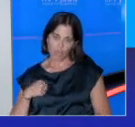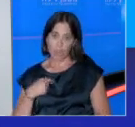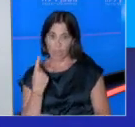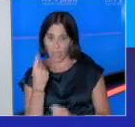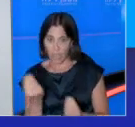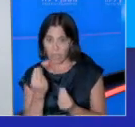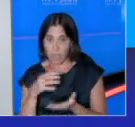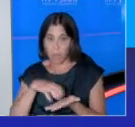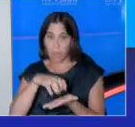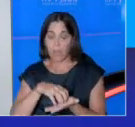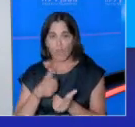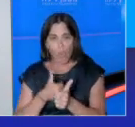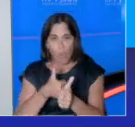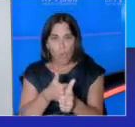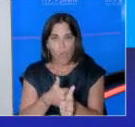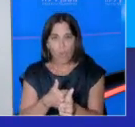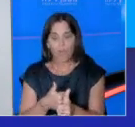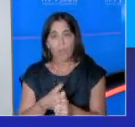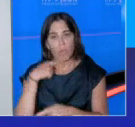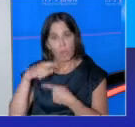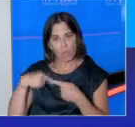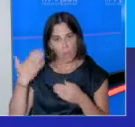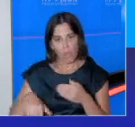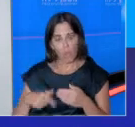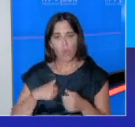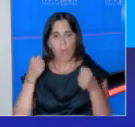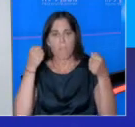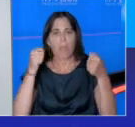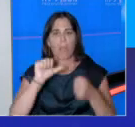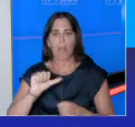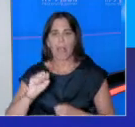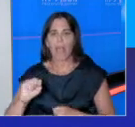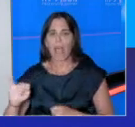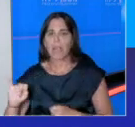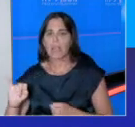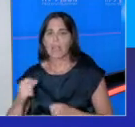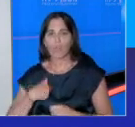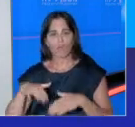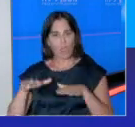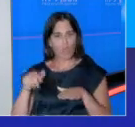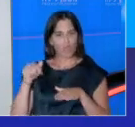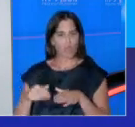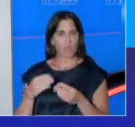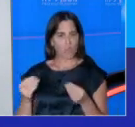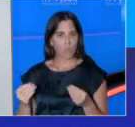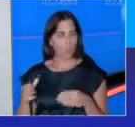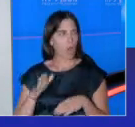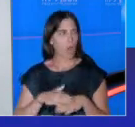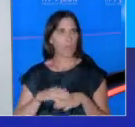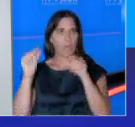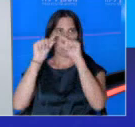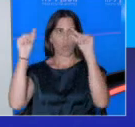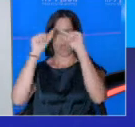המרכזיים שאנחנו עוקבים אחריהם בשנים האחרונות, בשנה האחרונה זה נושא מחאת האסי, נושא שהרבה ישב אצלנו על